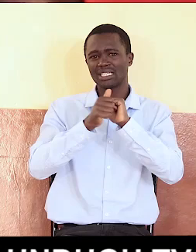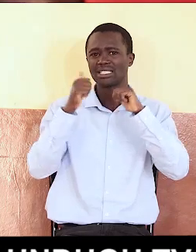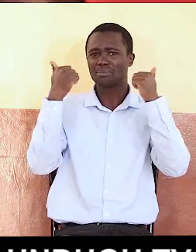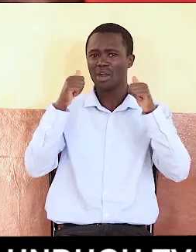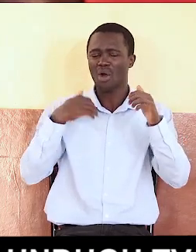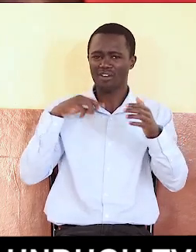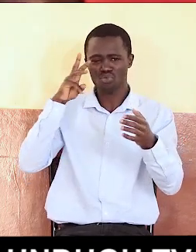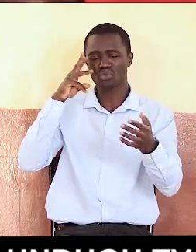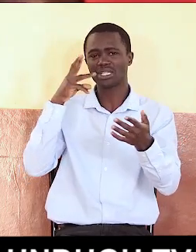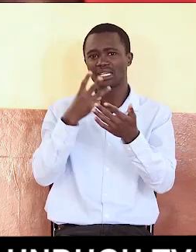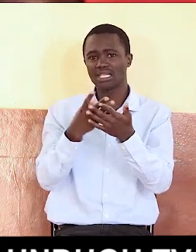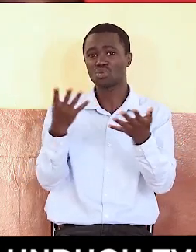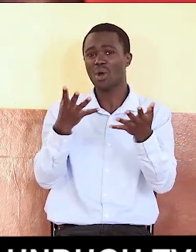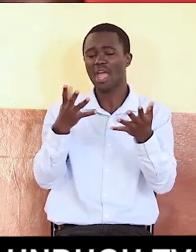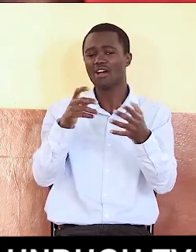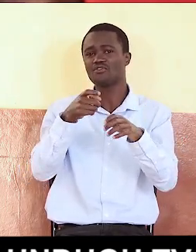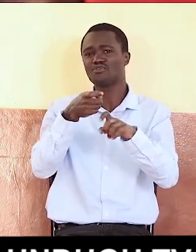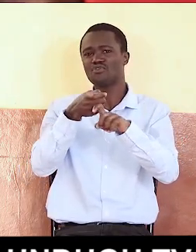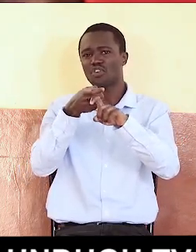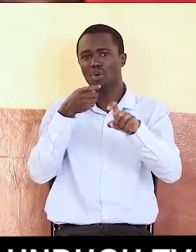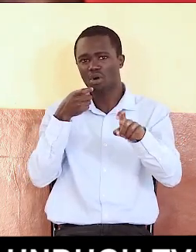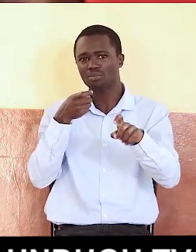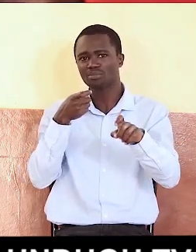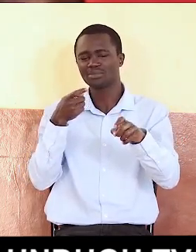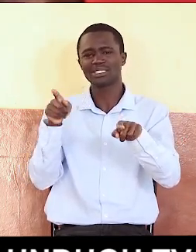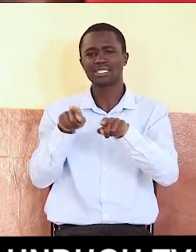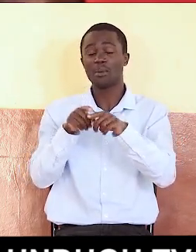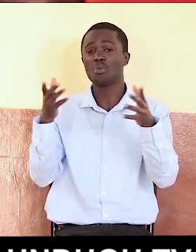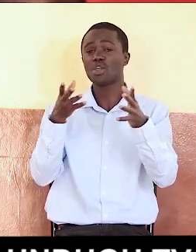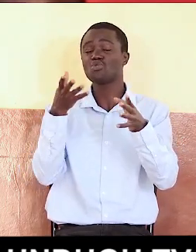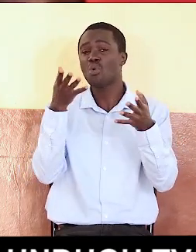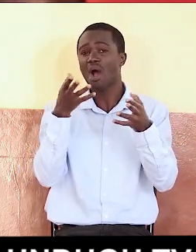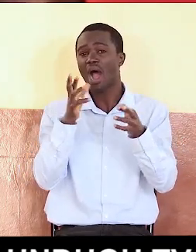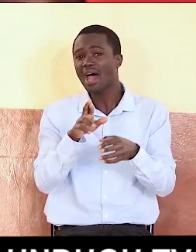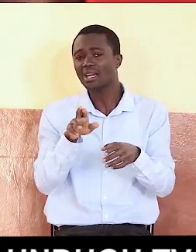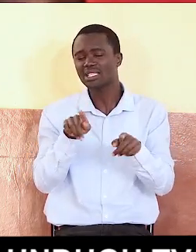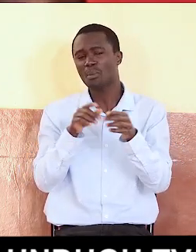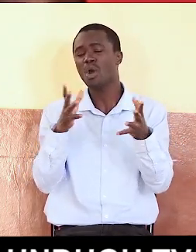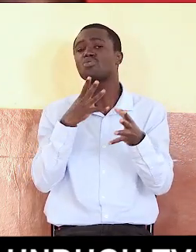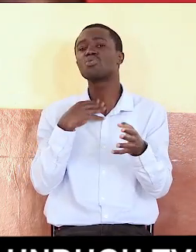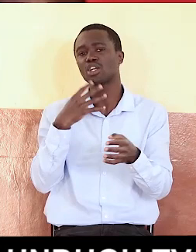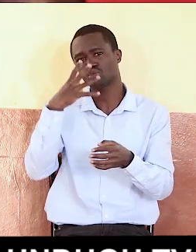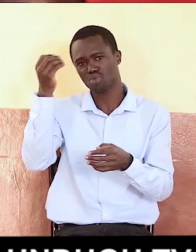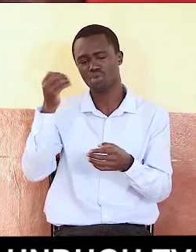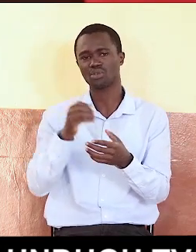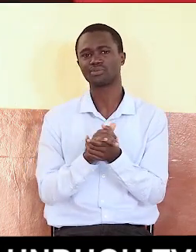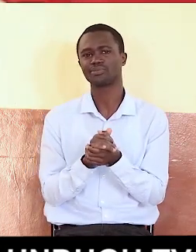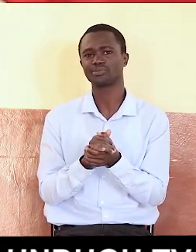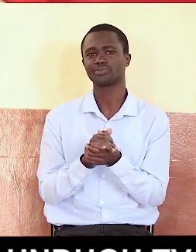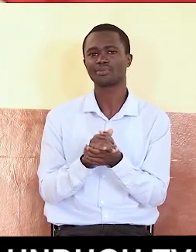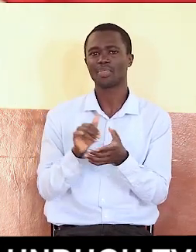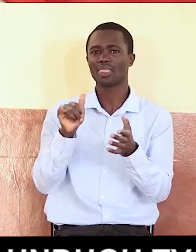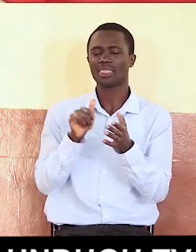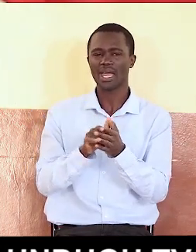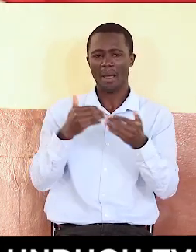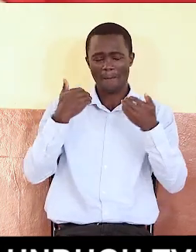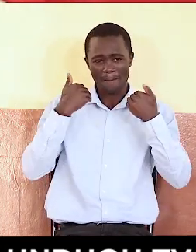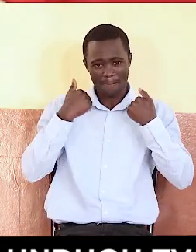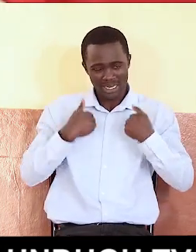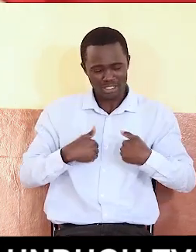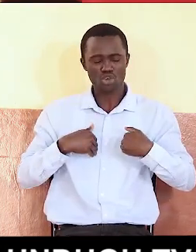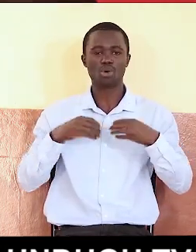ushuhuda ya mahali unakotoka na mahali upo na mahali unataka kwenda. That personal